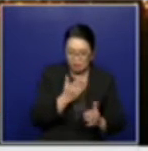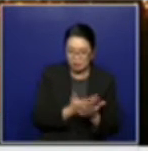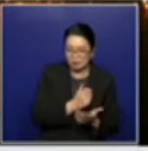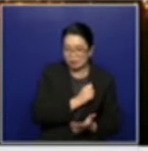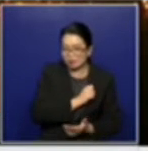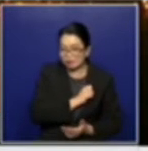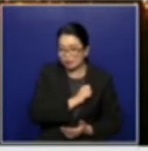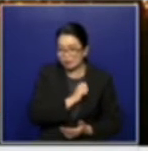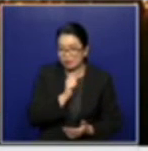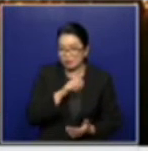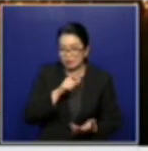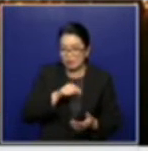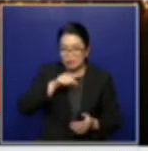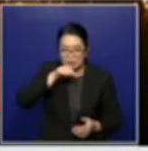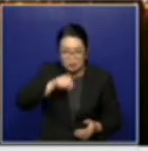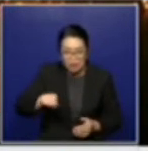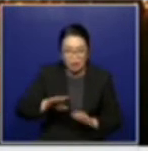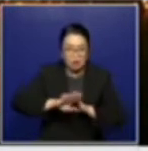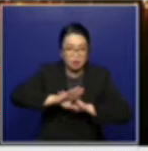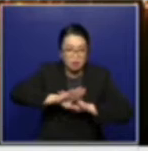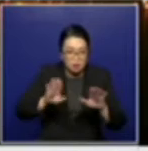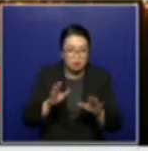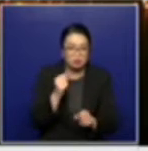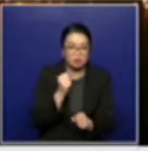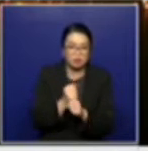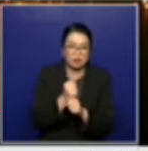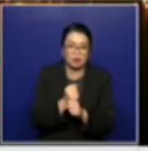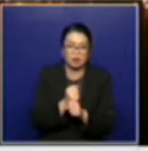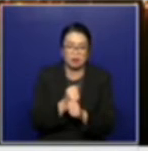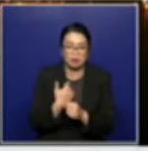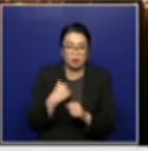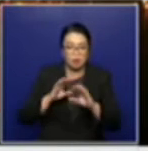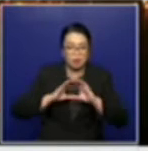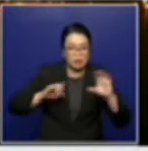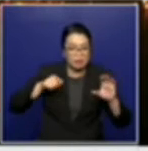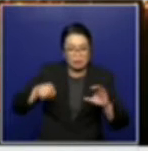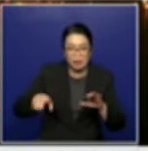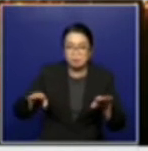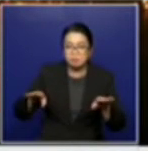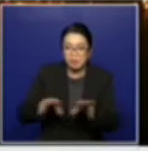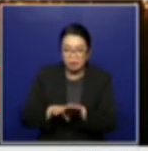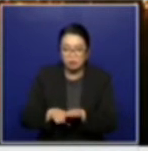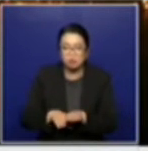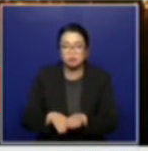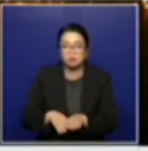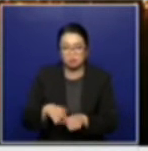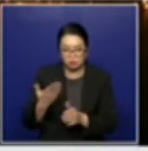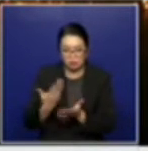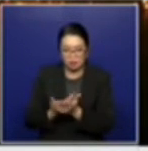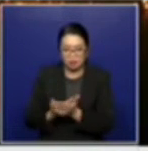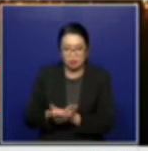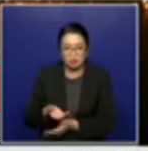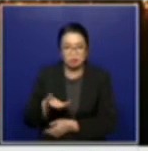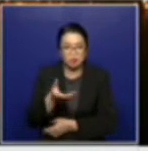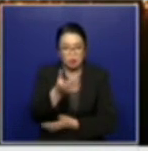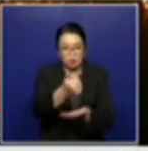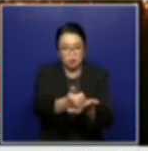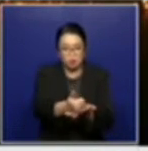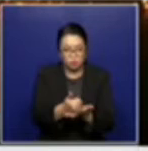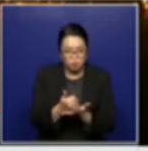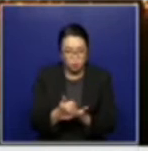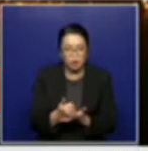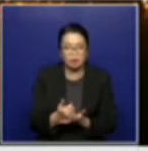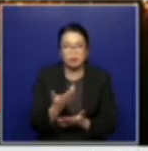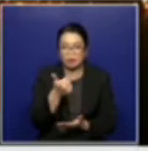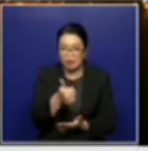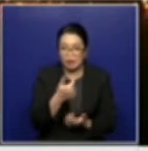หรือเป็นกิจการที่ถูกหน่วยราชการสั่งปิด ดังนั้นคนเหล่านี้วันนี้ถูกลอยแพและ